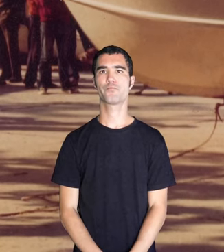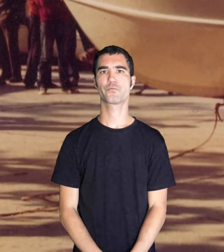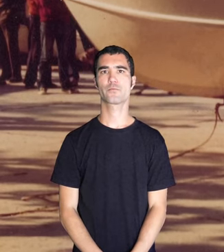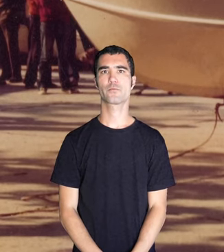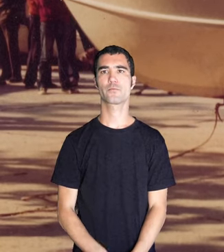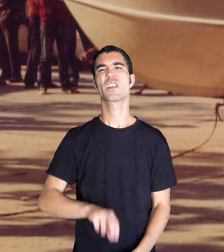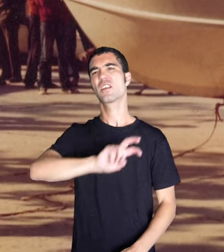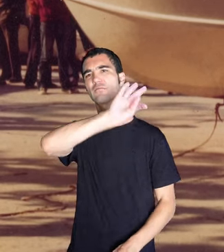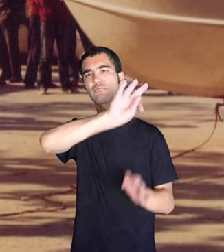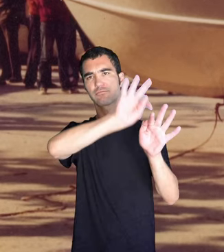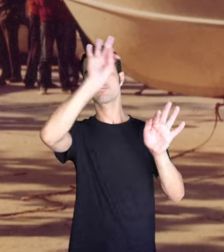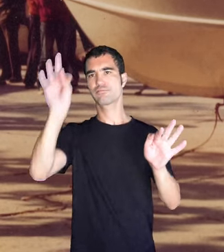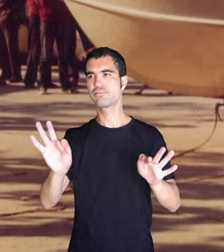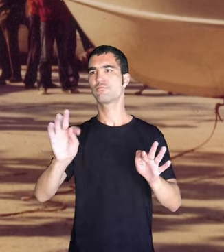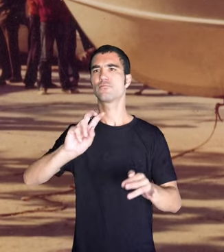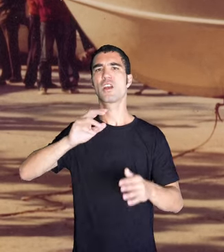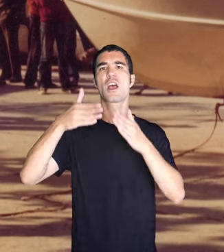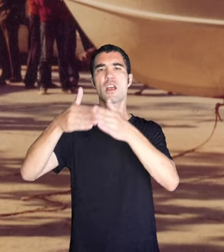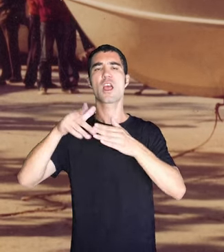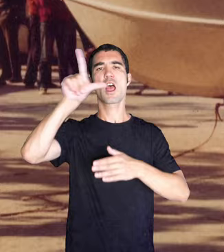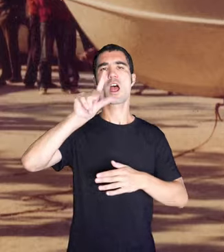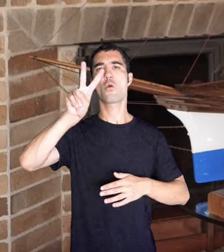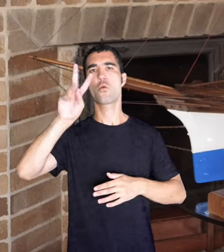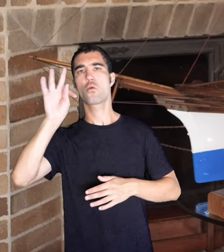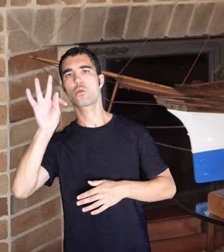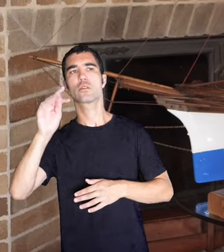i després també eren dos lleuts